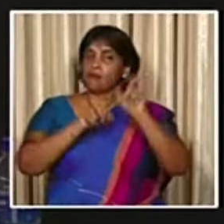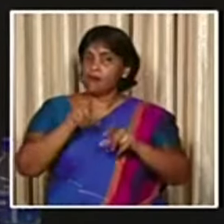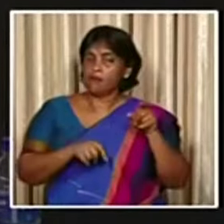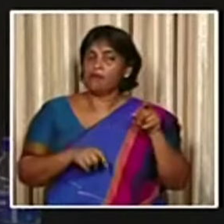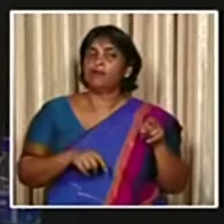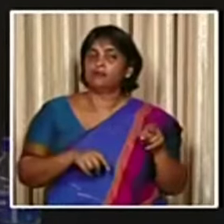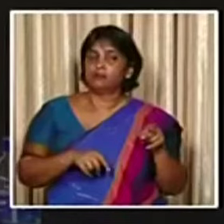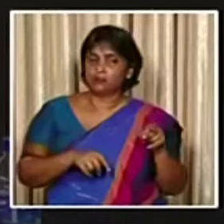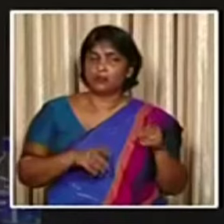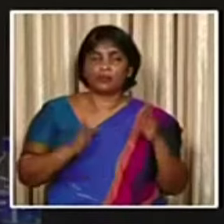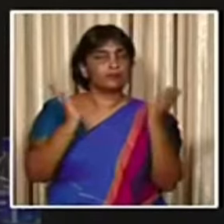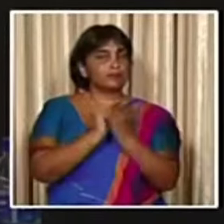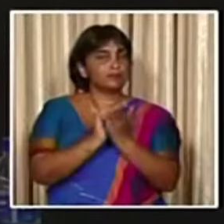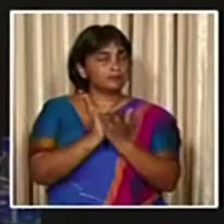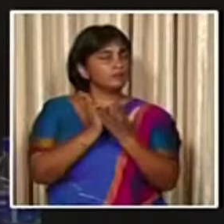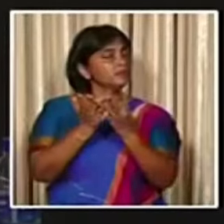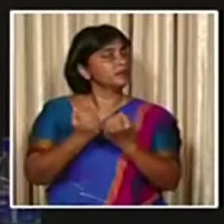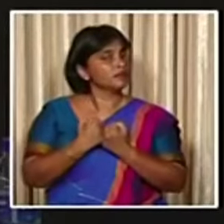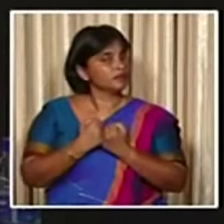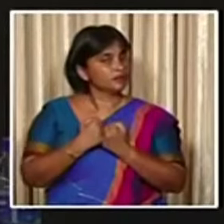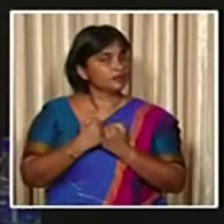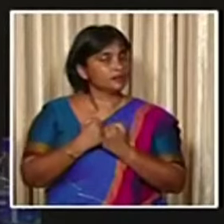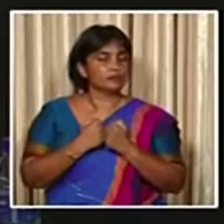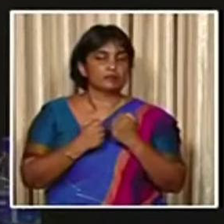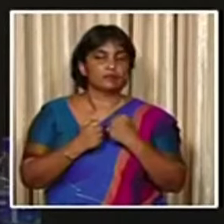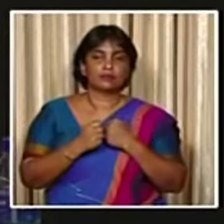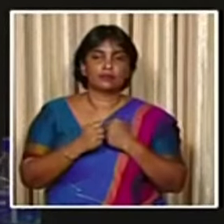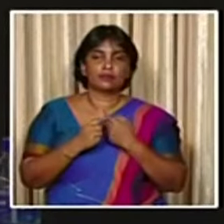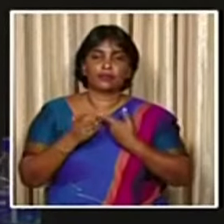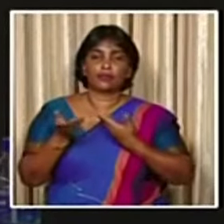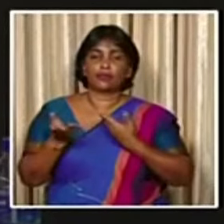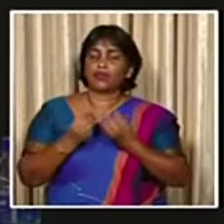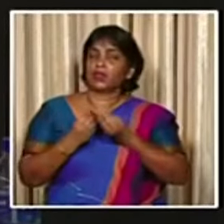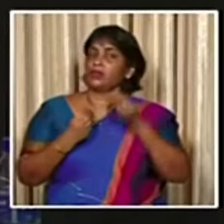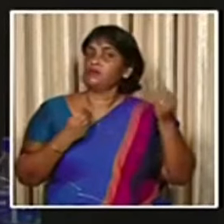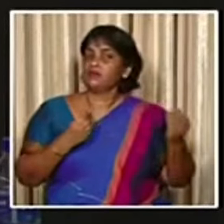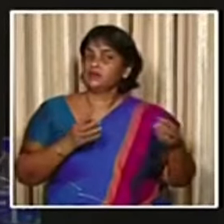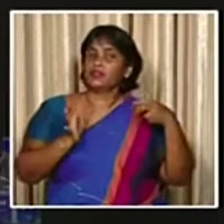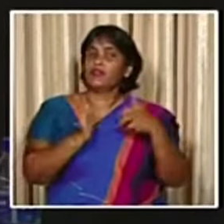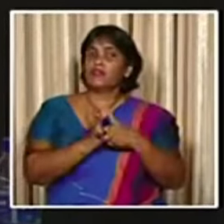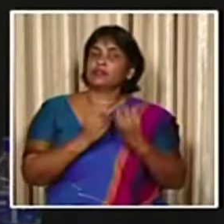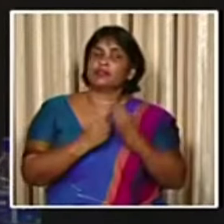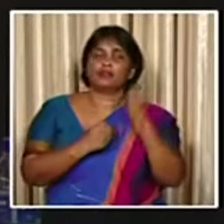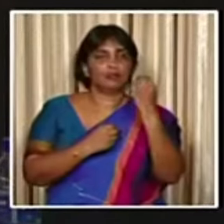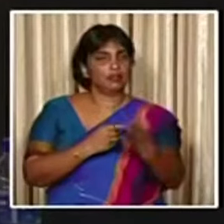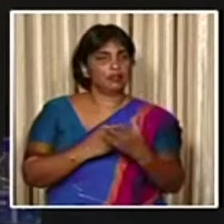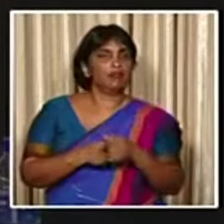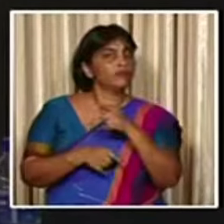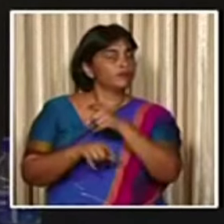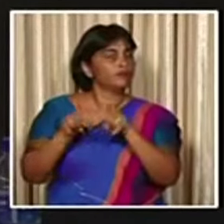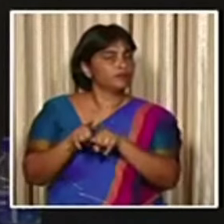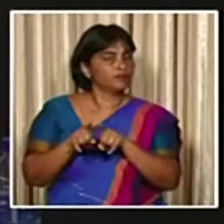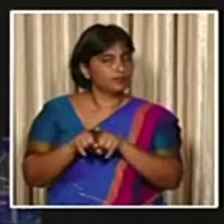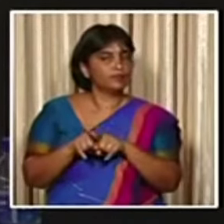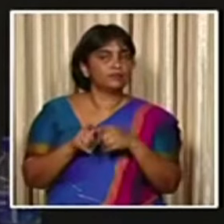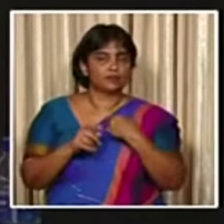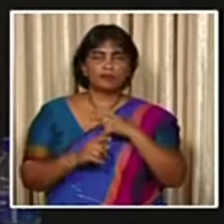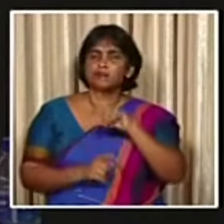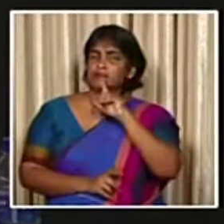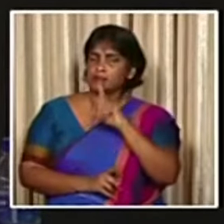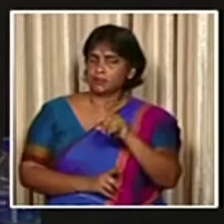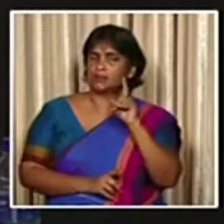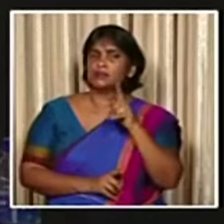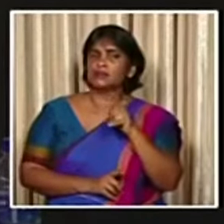විදේශිකයන්ගේ ලියකියවිලි අරගෙන බැක්එන්ඩ් එකට ලබා දෙනවලු වීසා ඉෂු කරන්න. එතකොට දැන් අපි